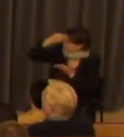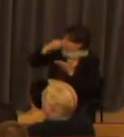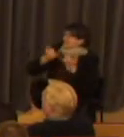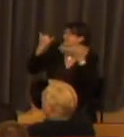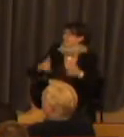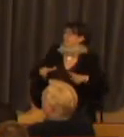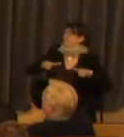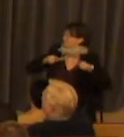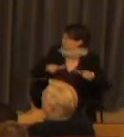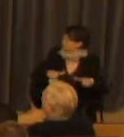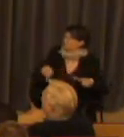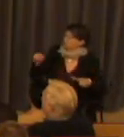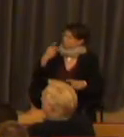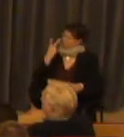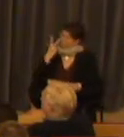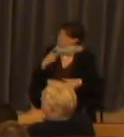Llavors, amb aquest curs